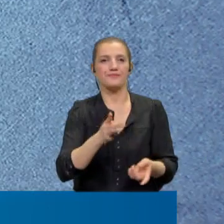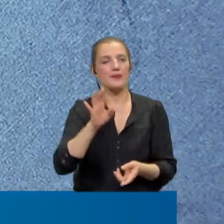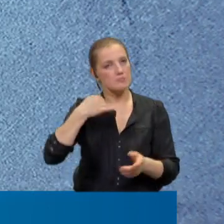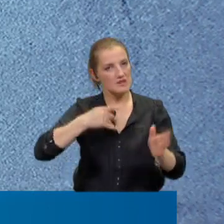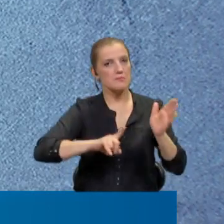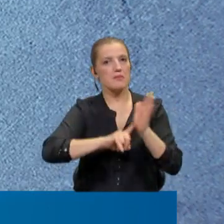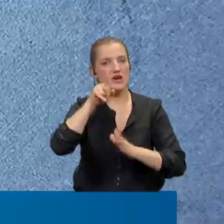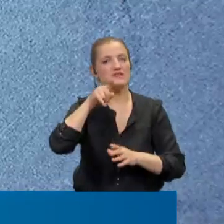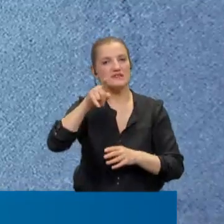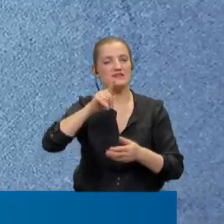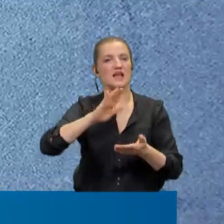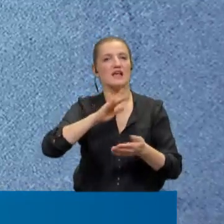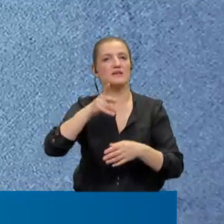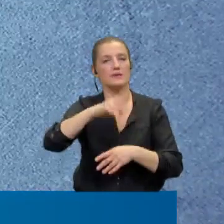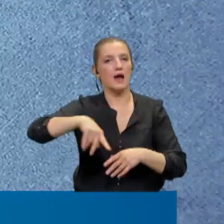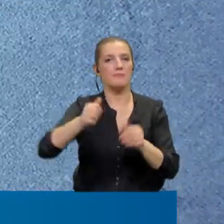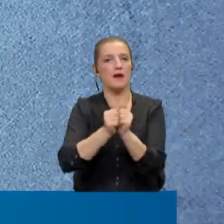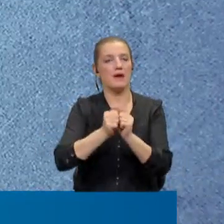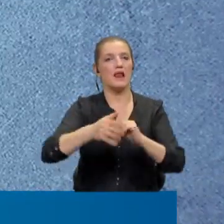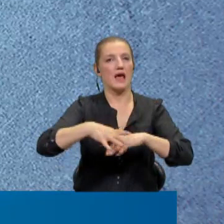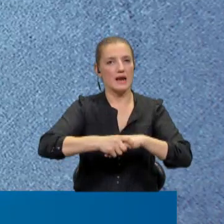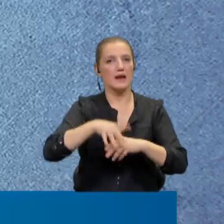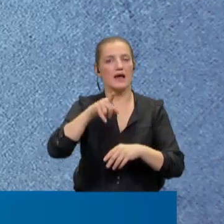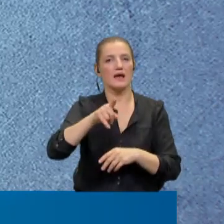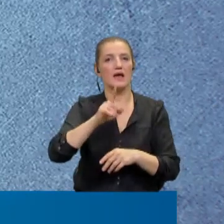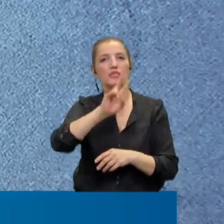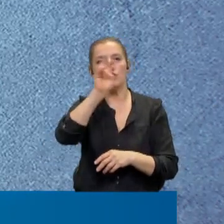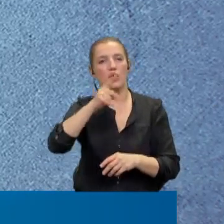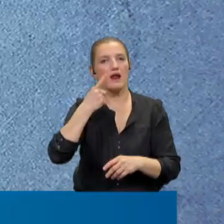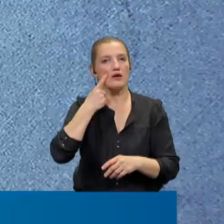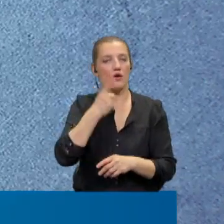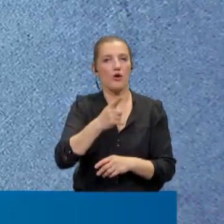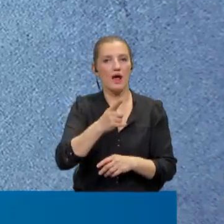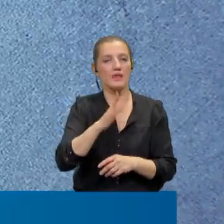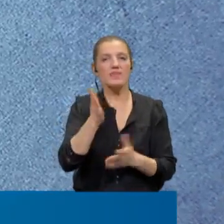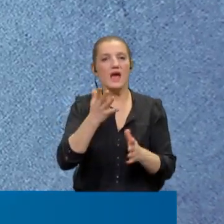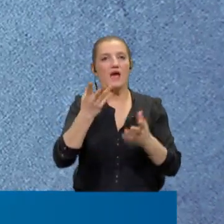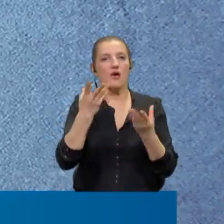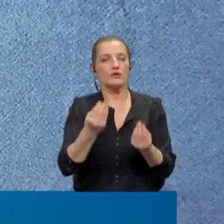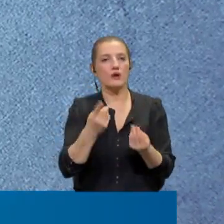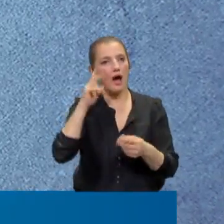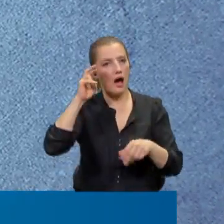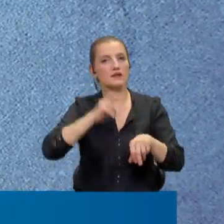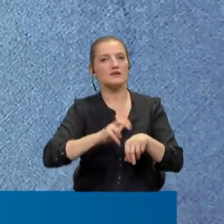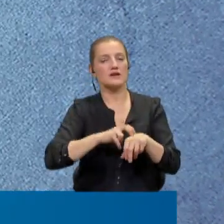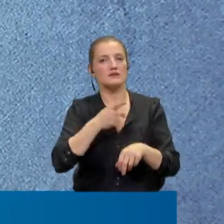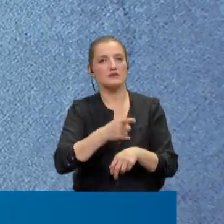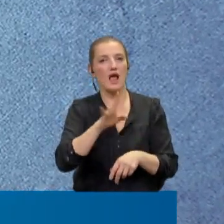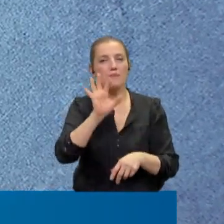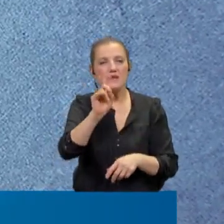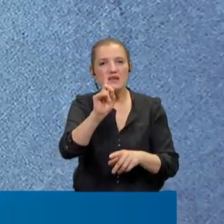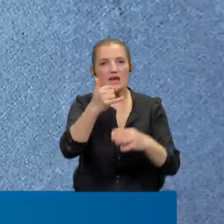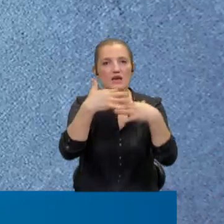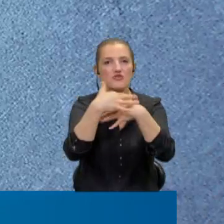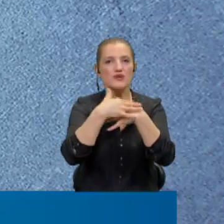yine sizlerle elelebiz başaracağız dolarda anlık Tepki verenleri ne hale getirdik hatırlayınız hem